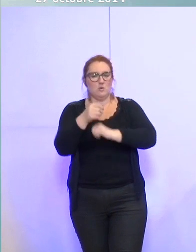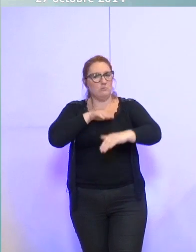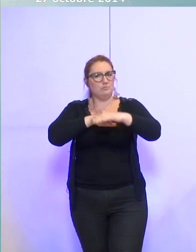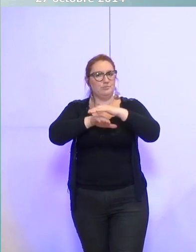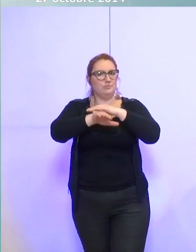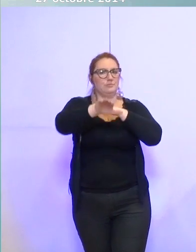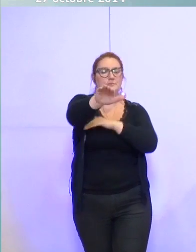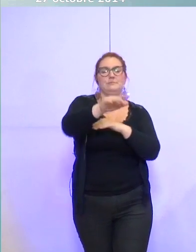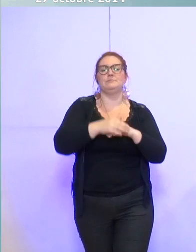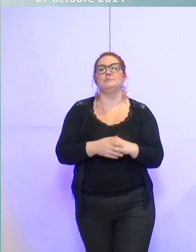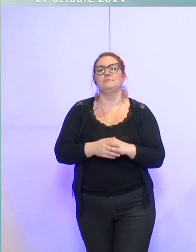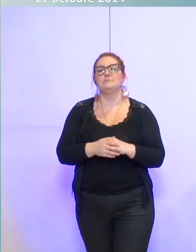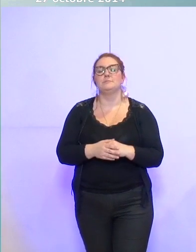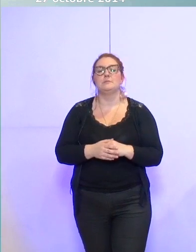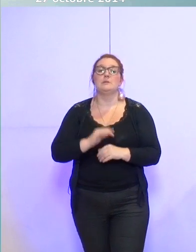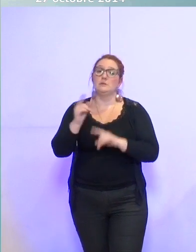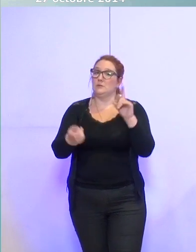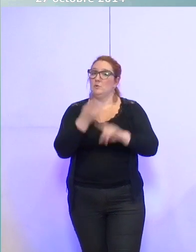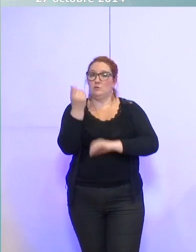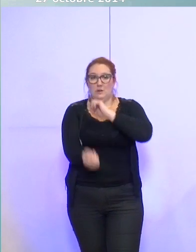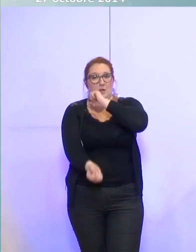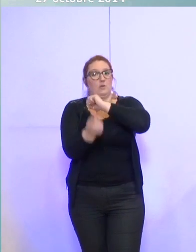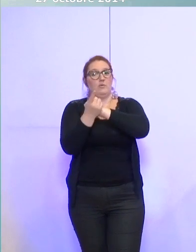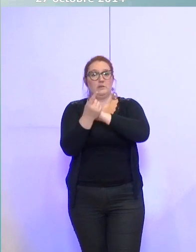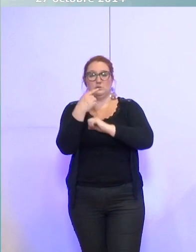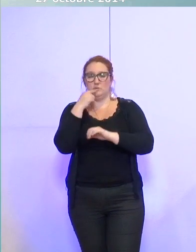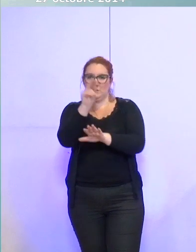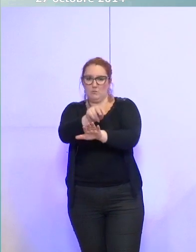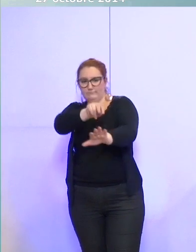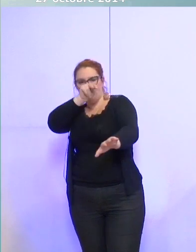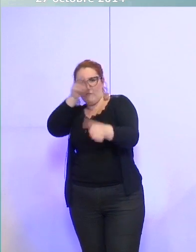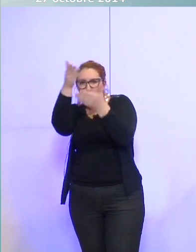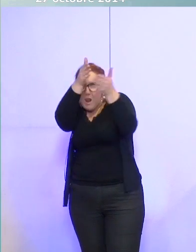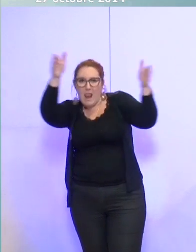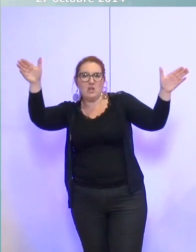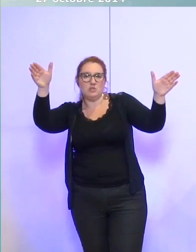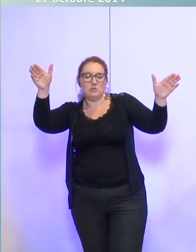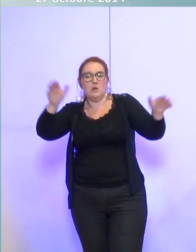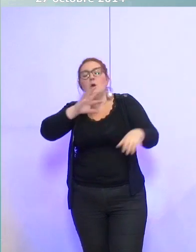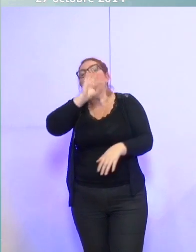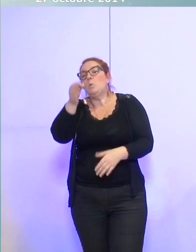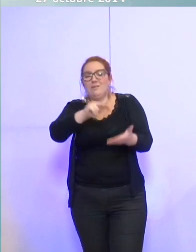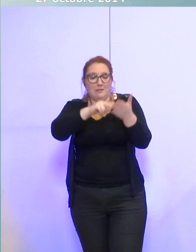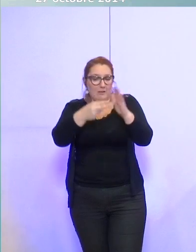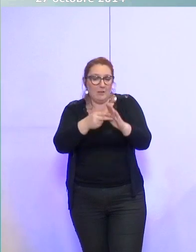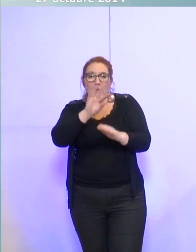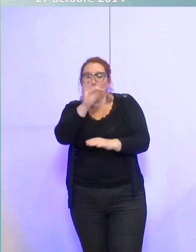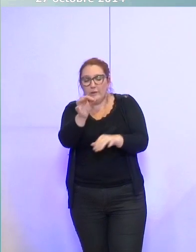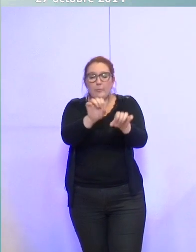Ainsi, l'innovation doit être prise en compte dans son acceptation la plus large possible, au-delà de la seule innovation d'un